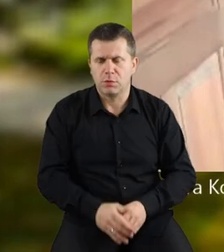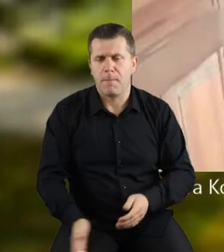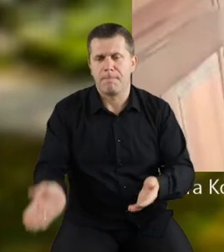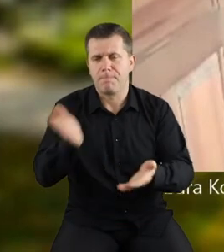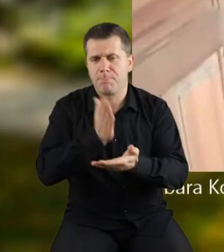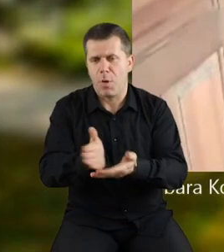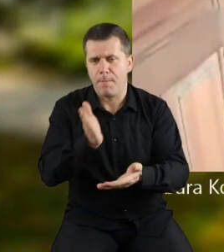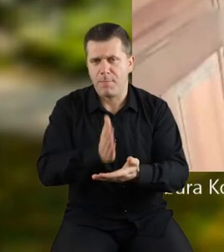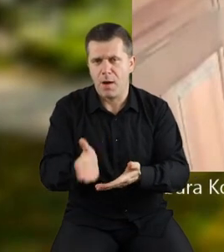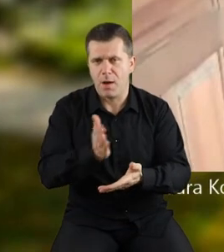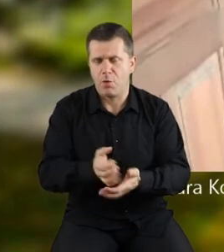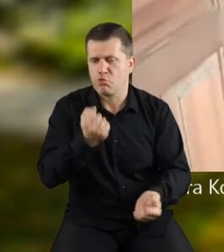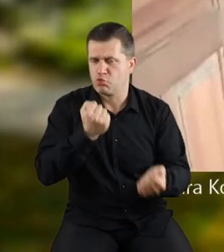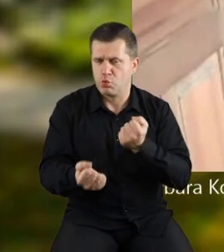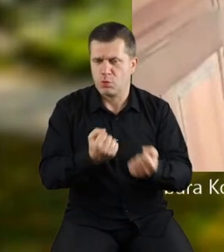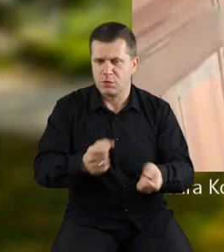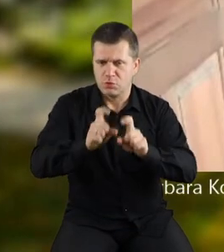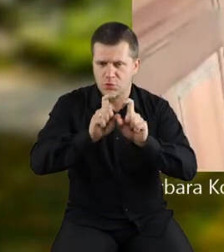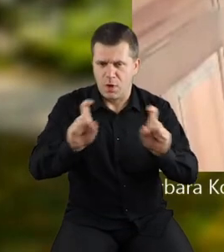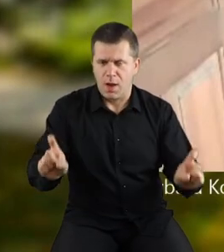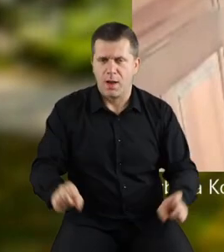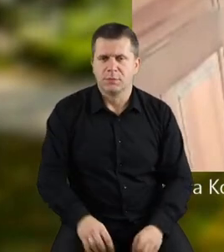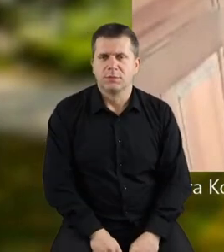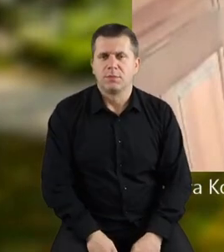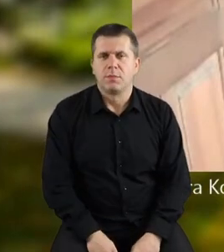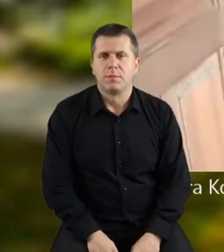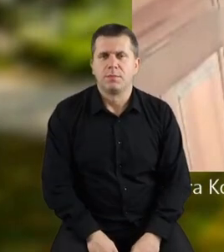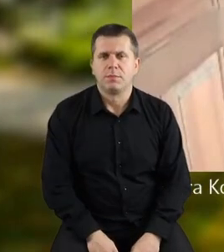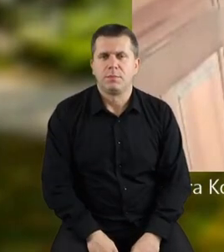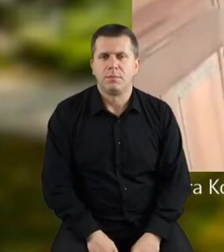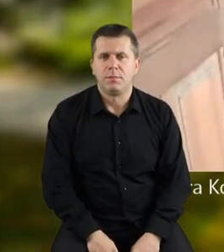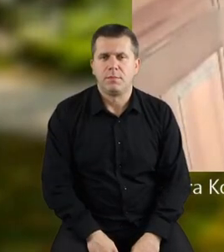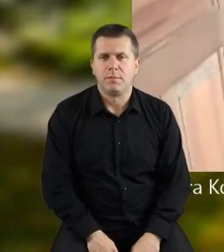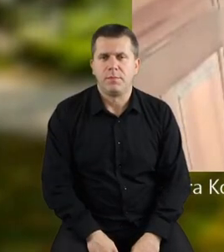spójności, pomagająca w trudnych czasach